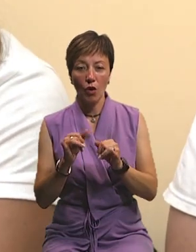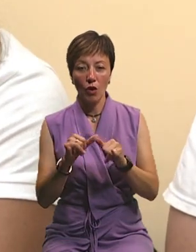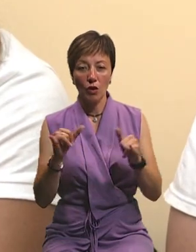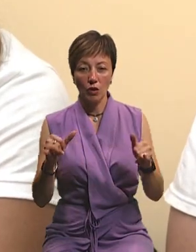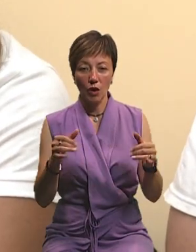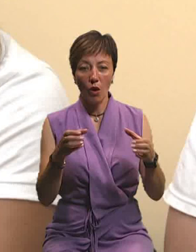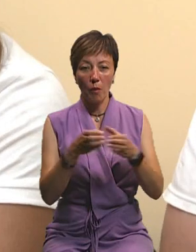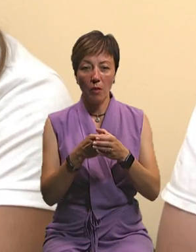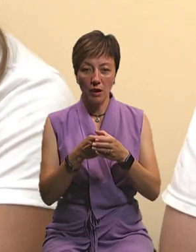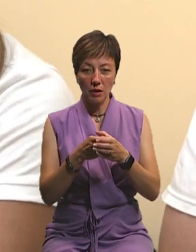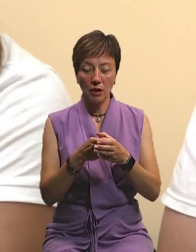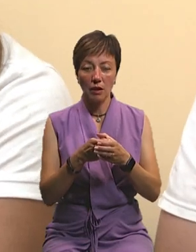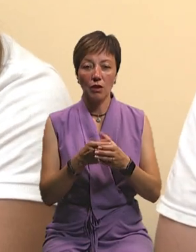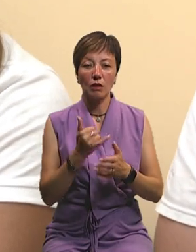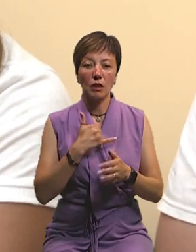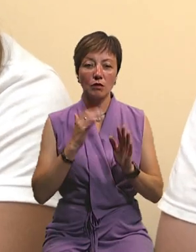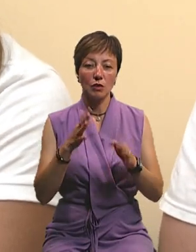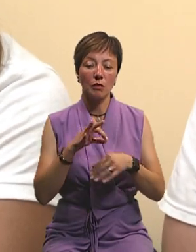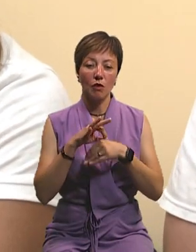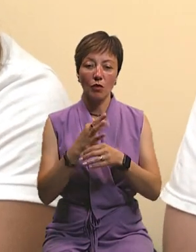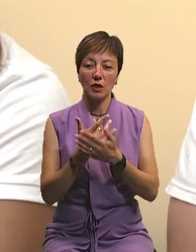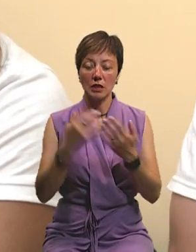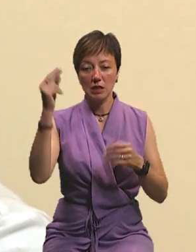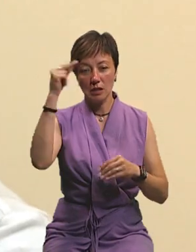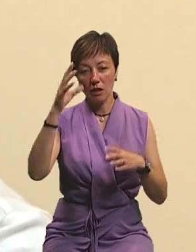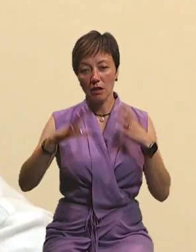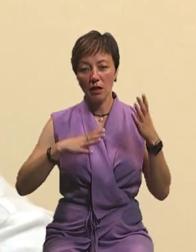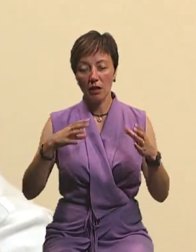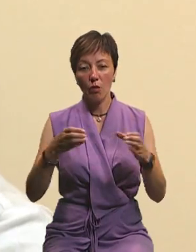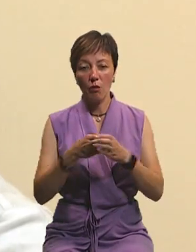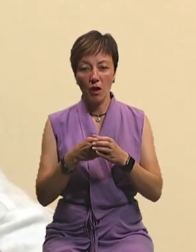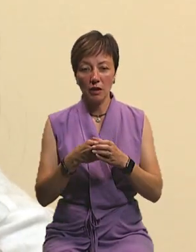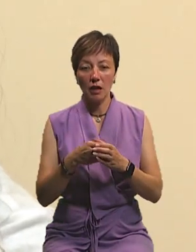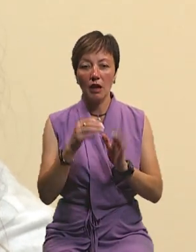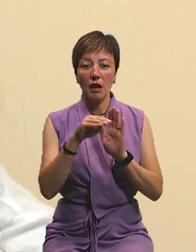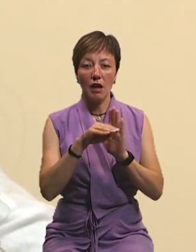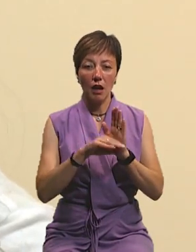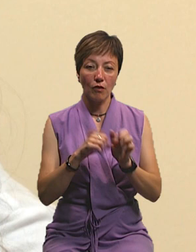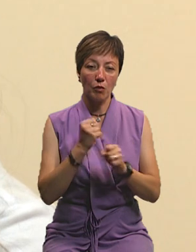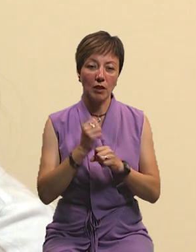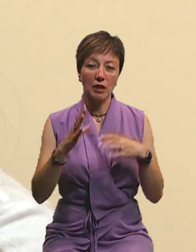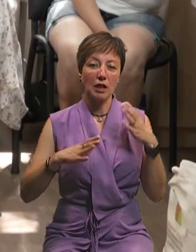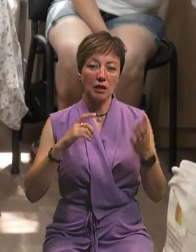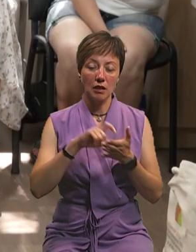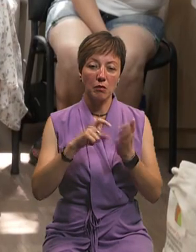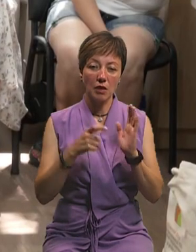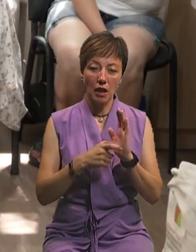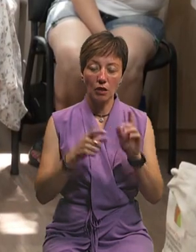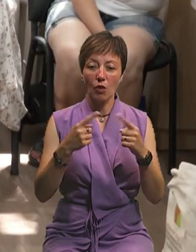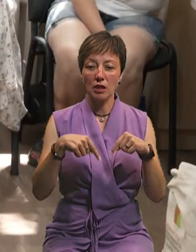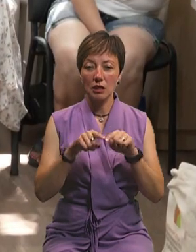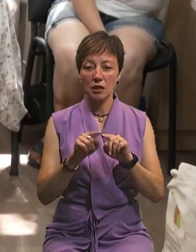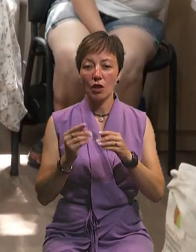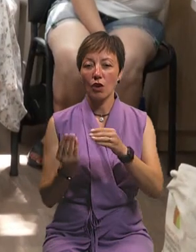команди тобто в нас будуть проводитися різні заняття для команди за її словами графік роботи тренінгової кімнати організація буде